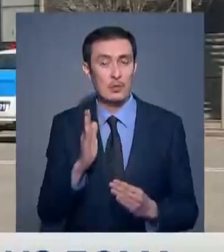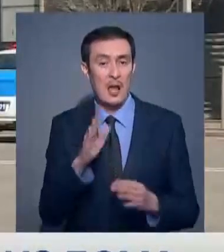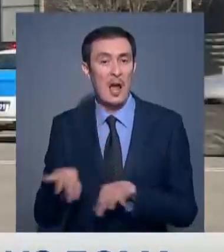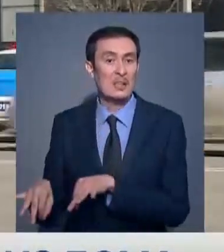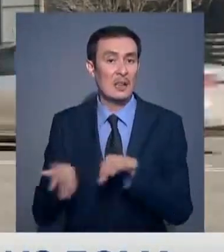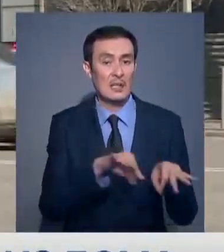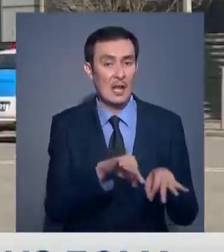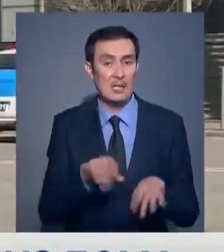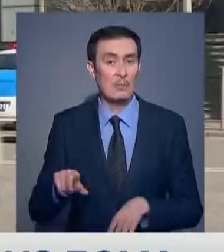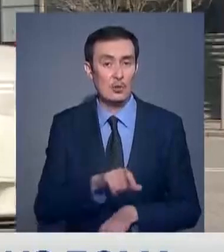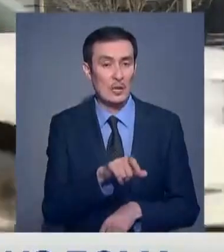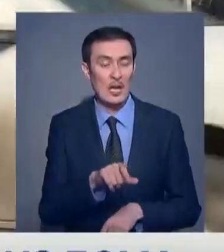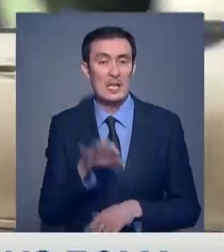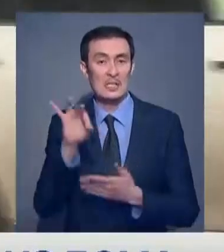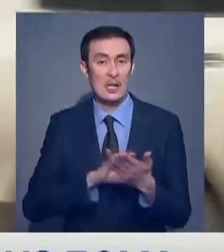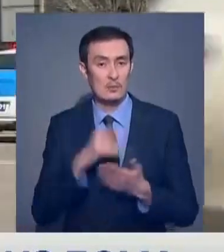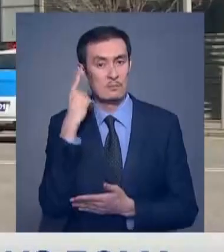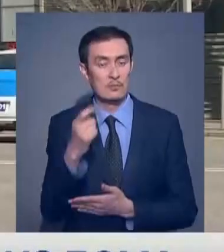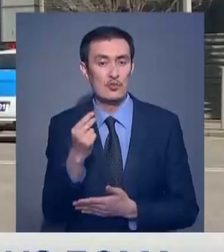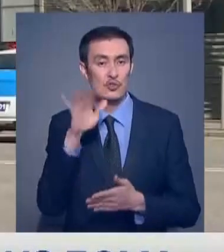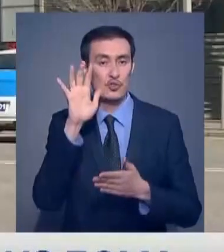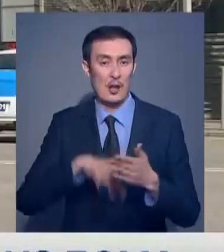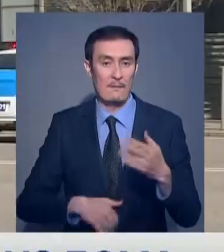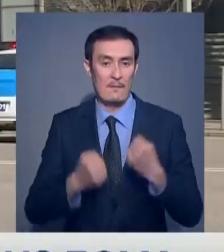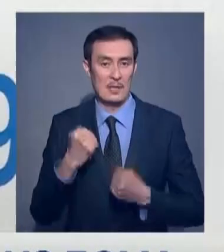отклоняться от маршрута, система пришлет штраф водителю.